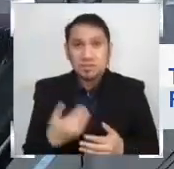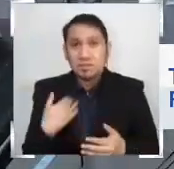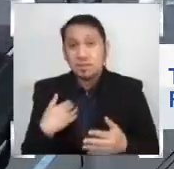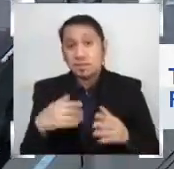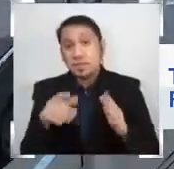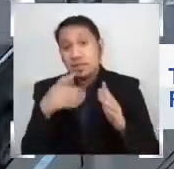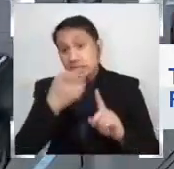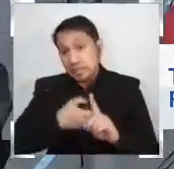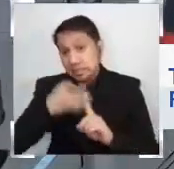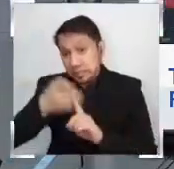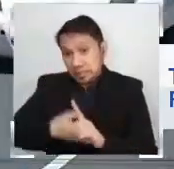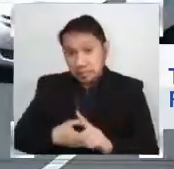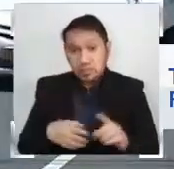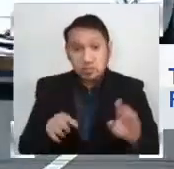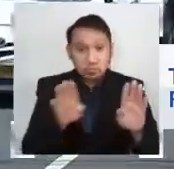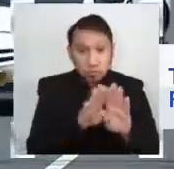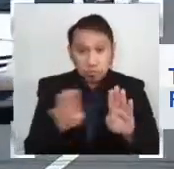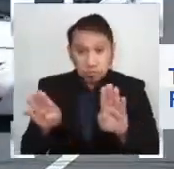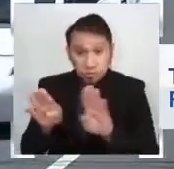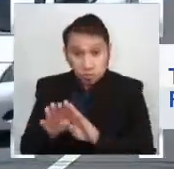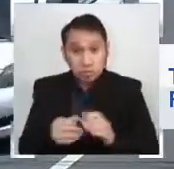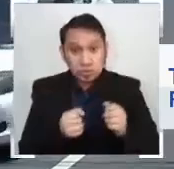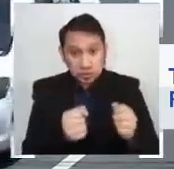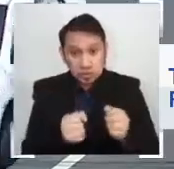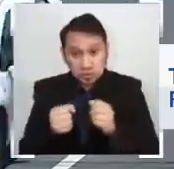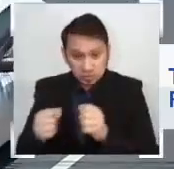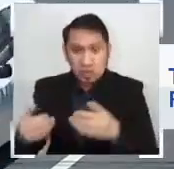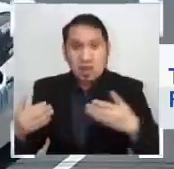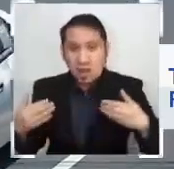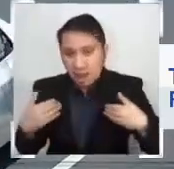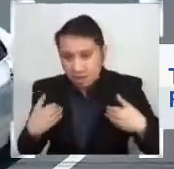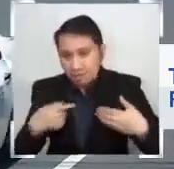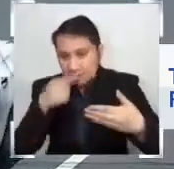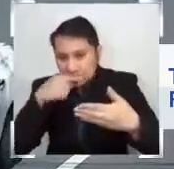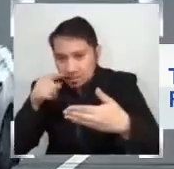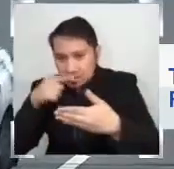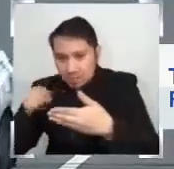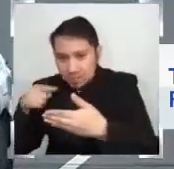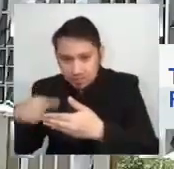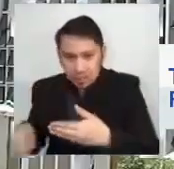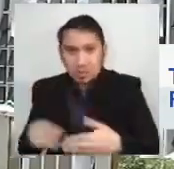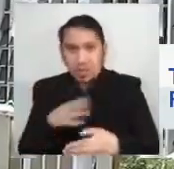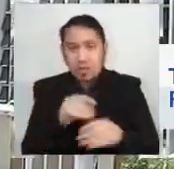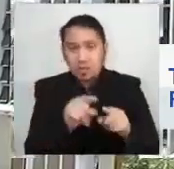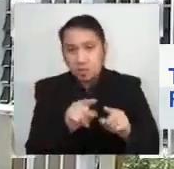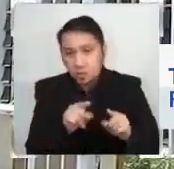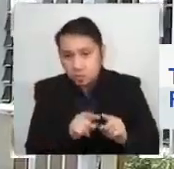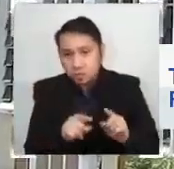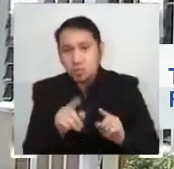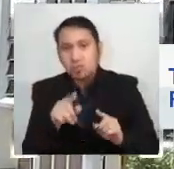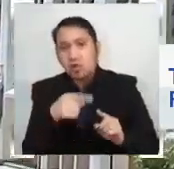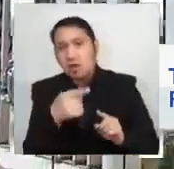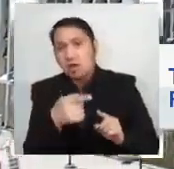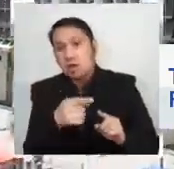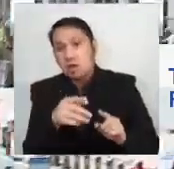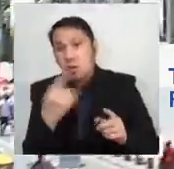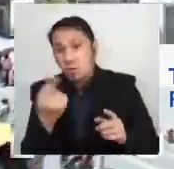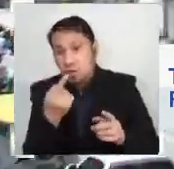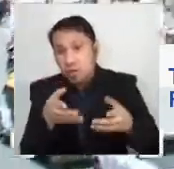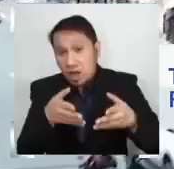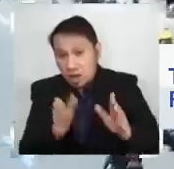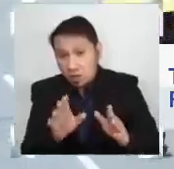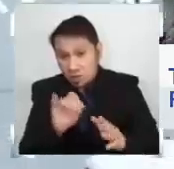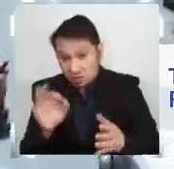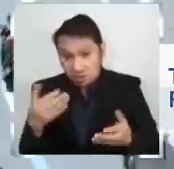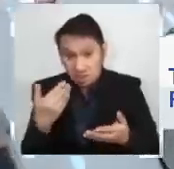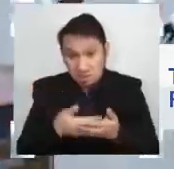isasarang kalsada at mga residente at bibili lamang ng essential goods ang palulusutin. Pagbabawala na rin simula bukas sa mga